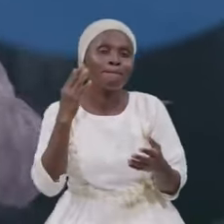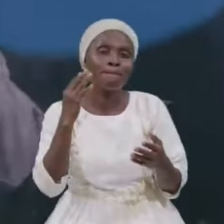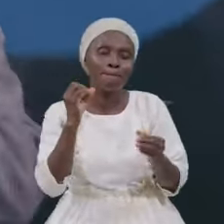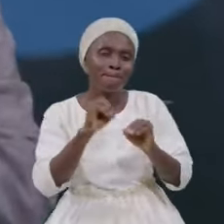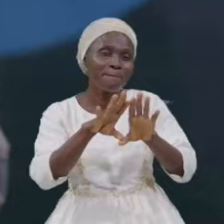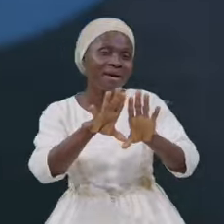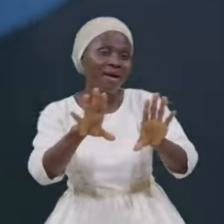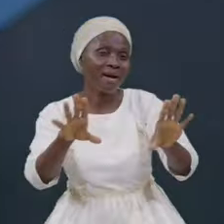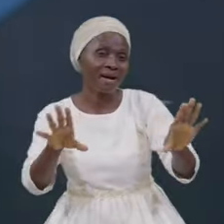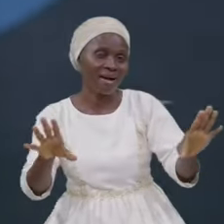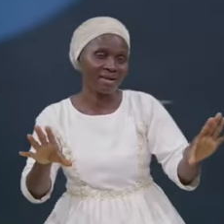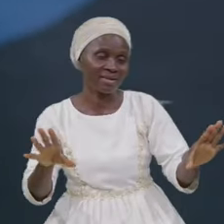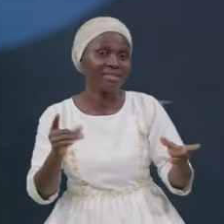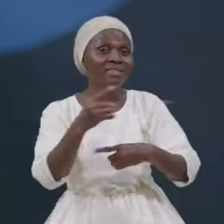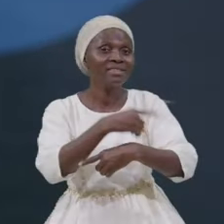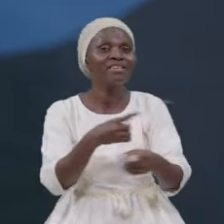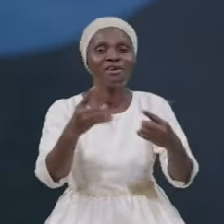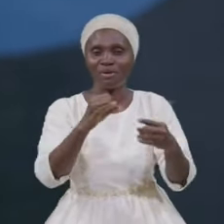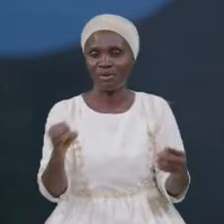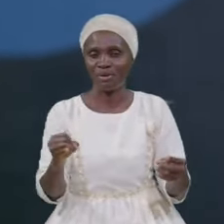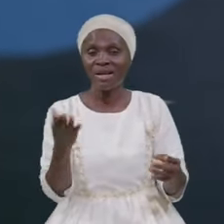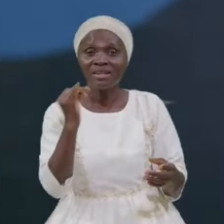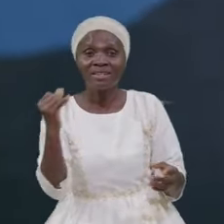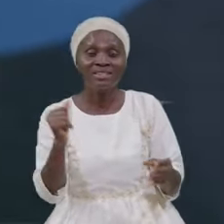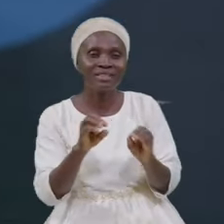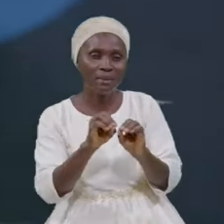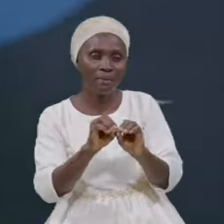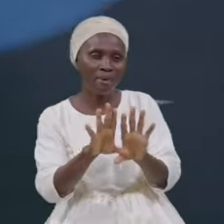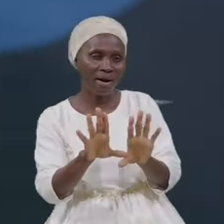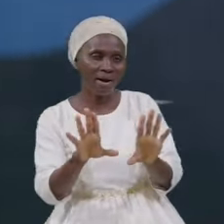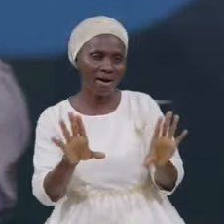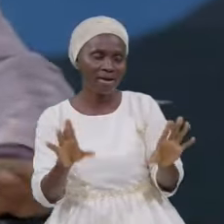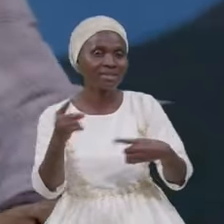viendra bientôt. Ou il y a un jour de lumière qui vient bientôt.